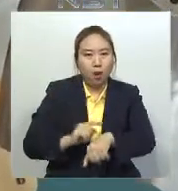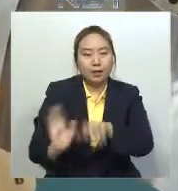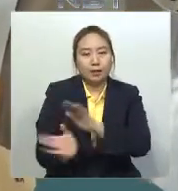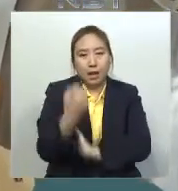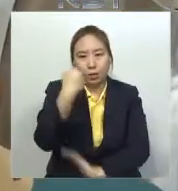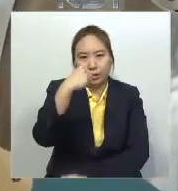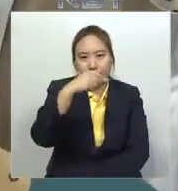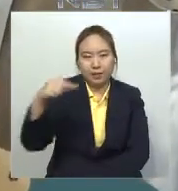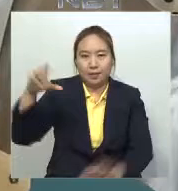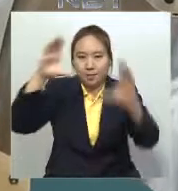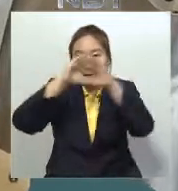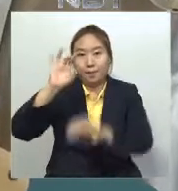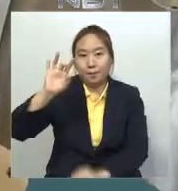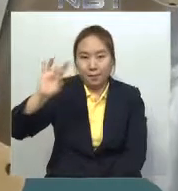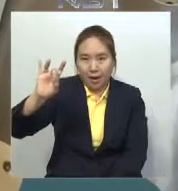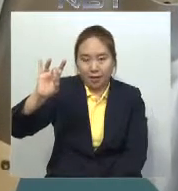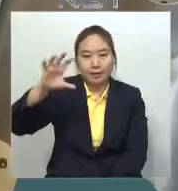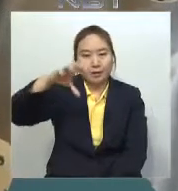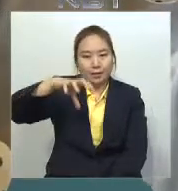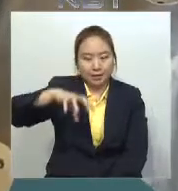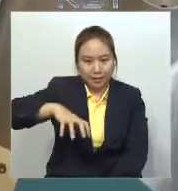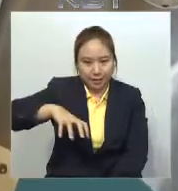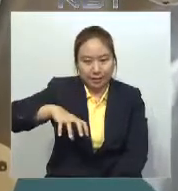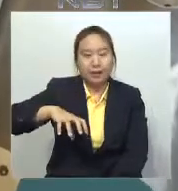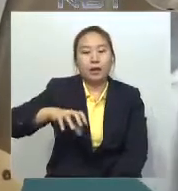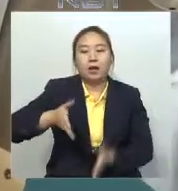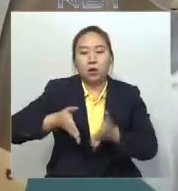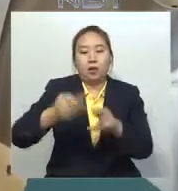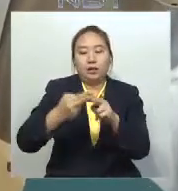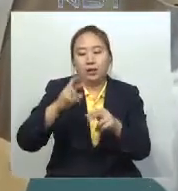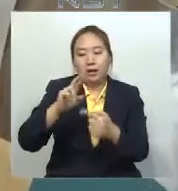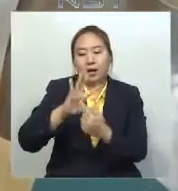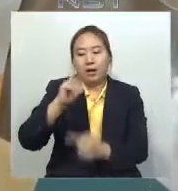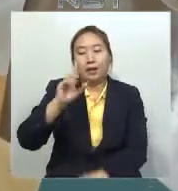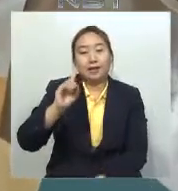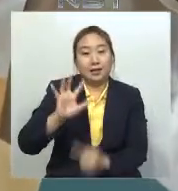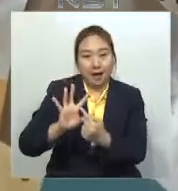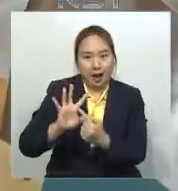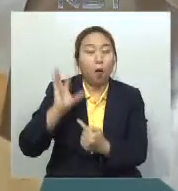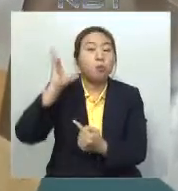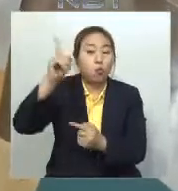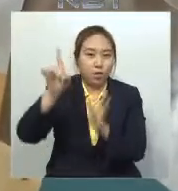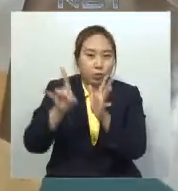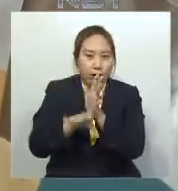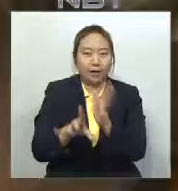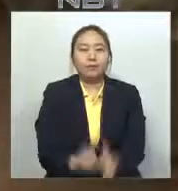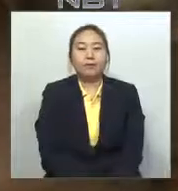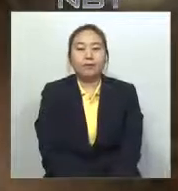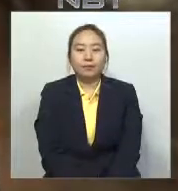า10นาฬิกาถึง20นาฬิกานะครับที่4อาเซียนถนนรัชดาภิเษกไปจนถึงวันพรุ่งนี้นะครับ